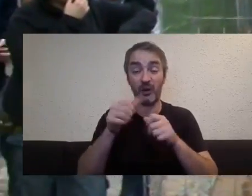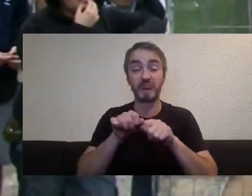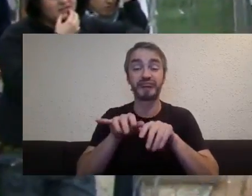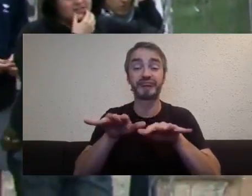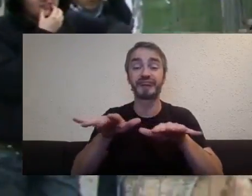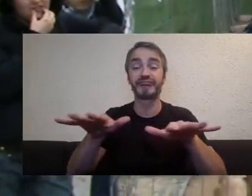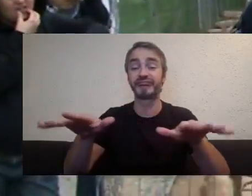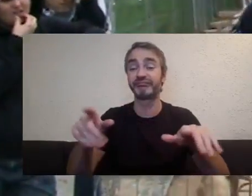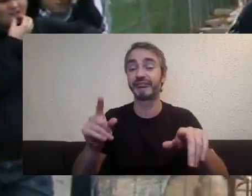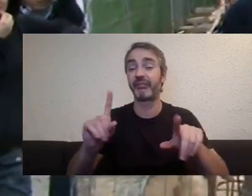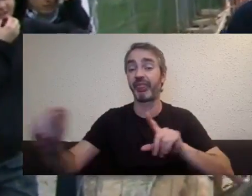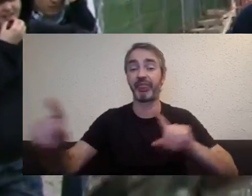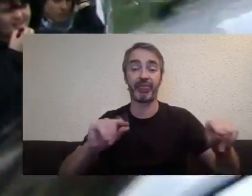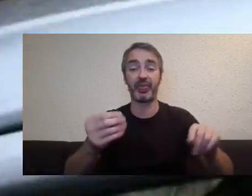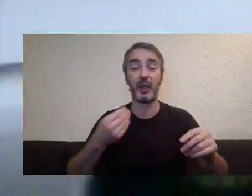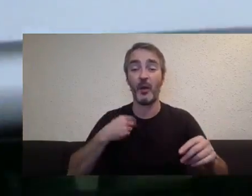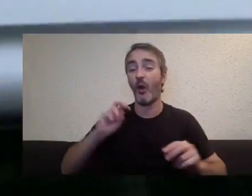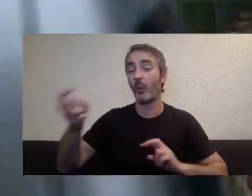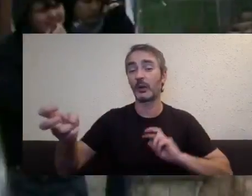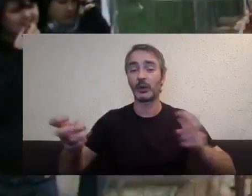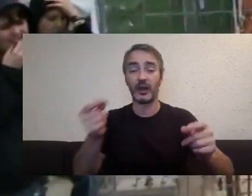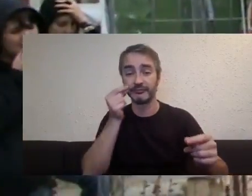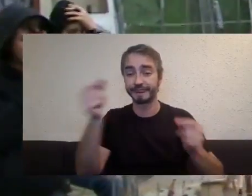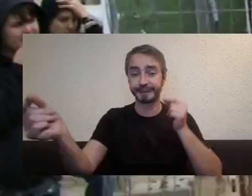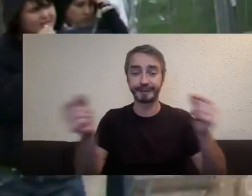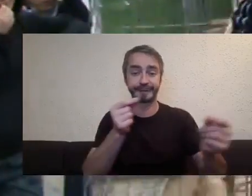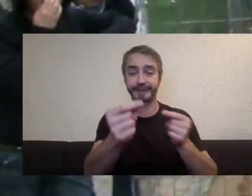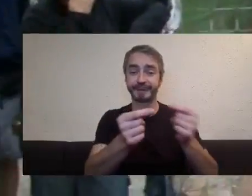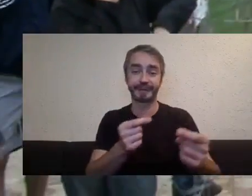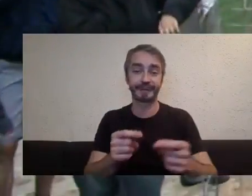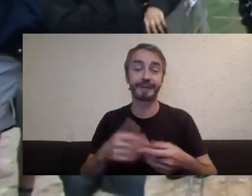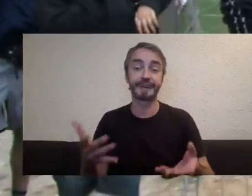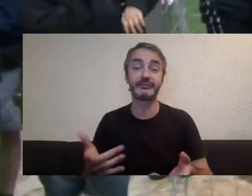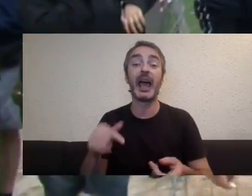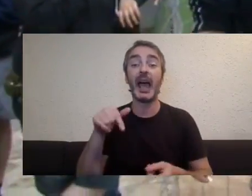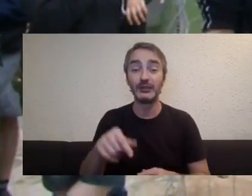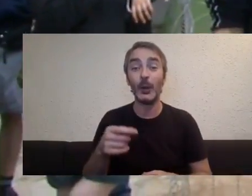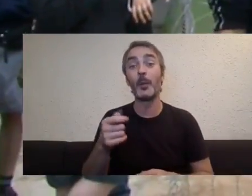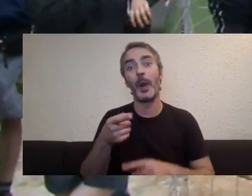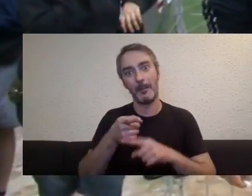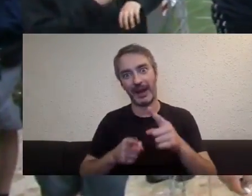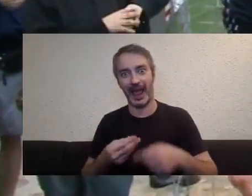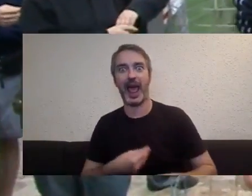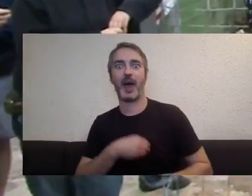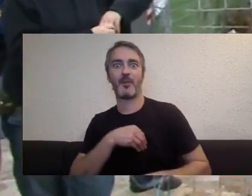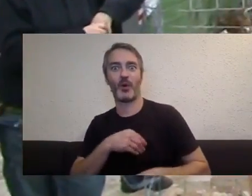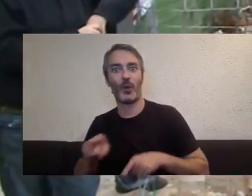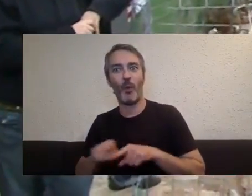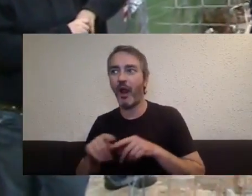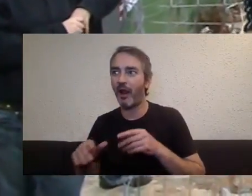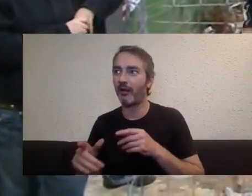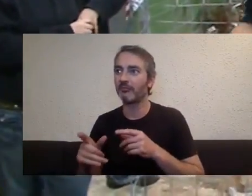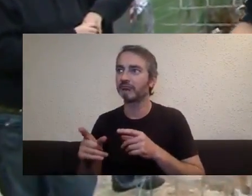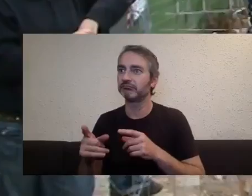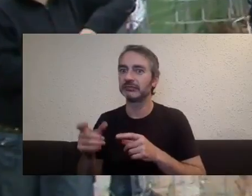viure al lloc. I bueno, jo crec que, com us deia, va ser una miqueta una història d'amor, perquè